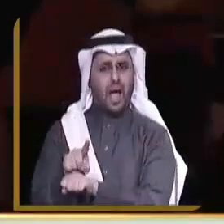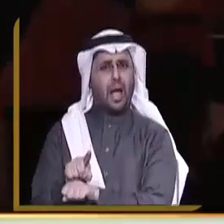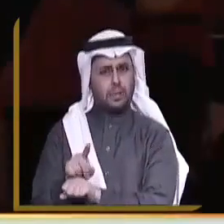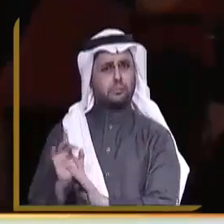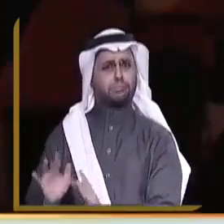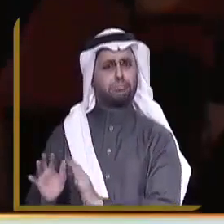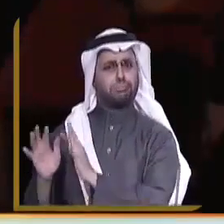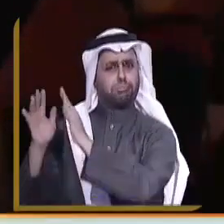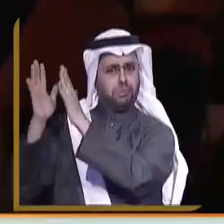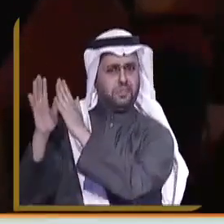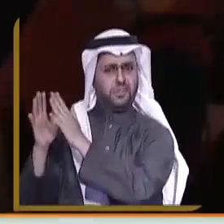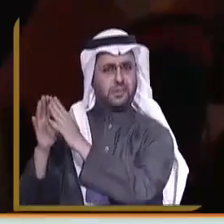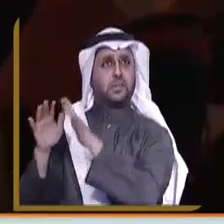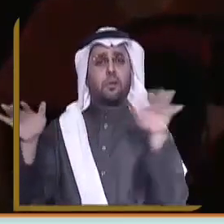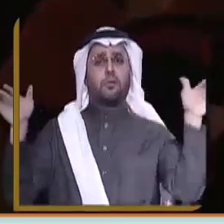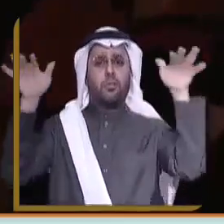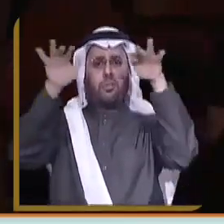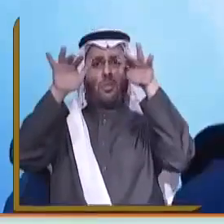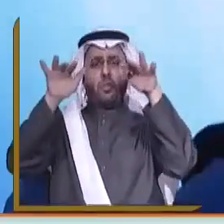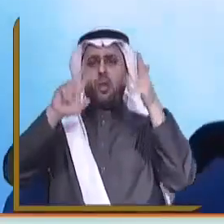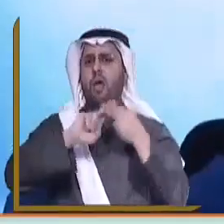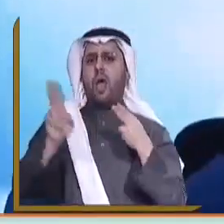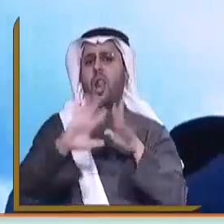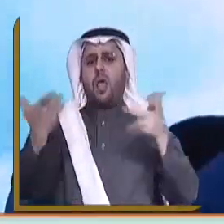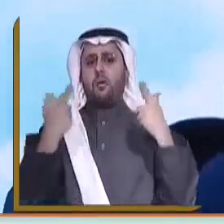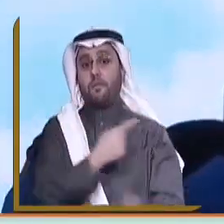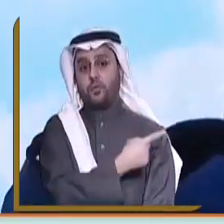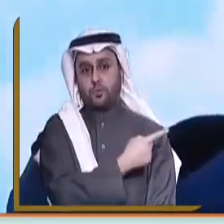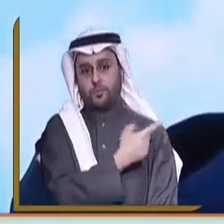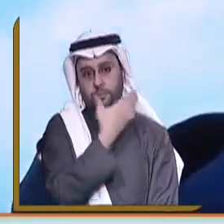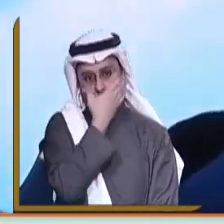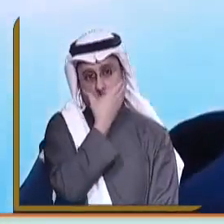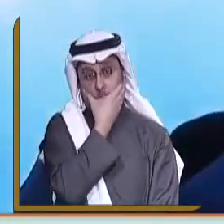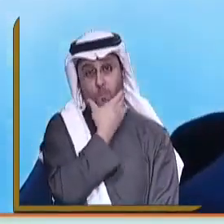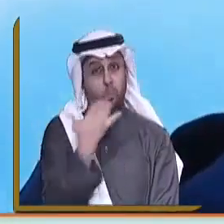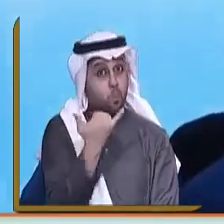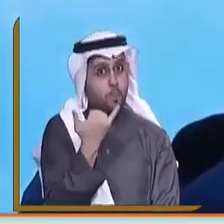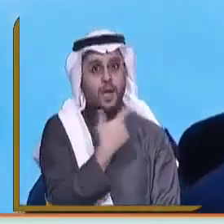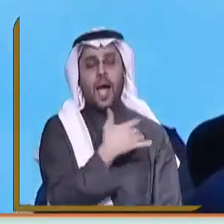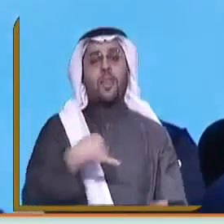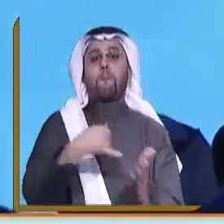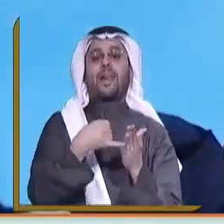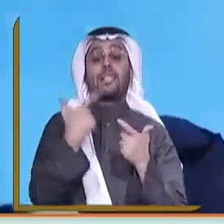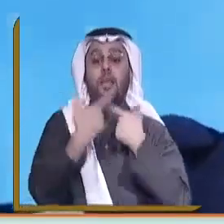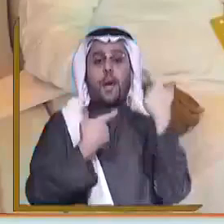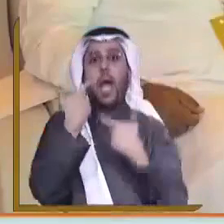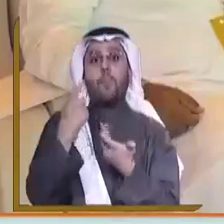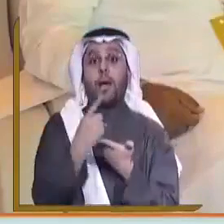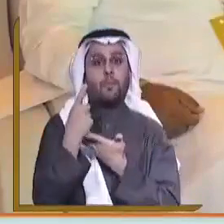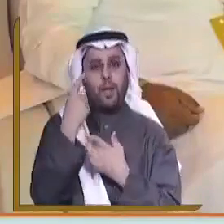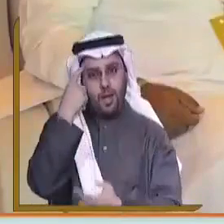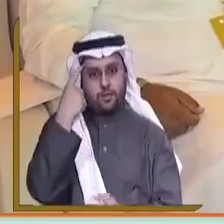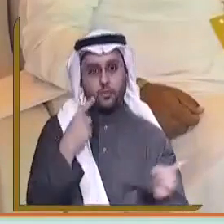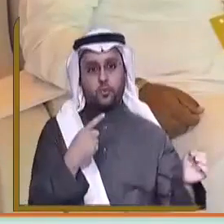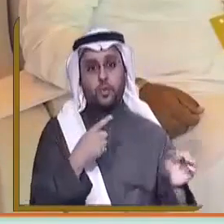حافل المنتد الذي جاء بتنظيم من المركز الوطني للرقابه على الزام البيئي بمشاركه مختصين وصناع